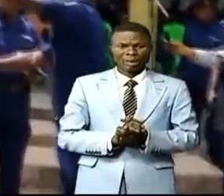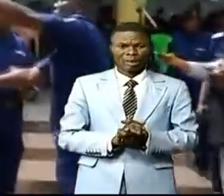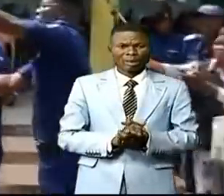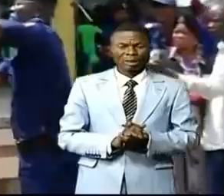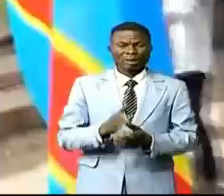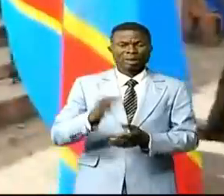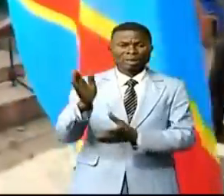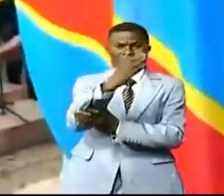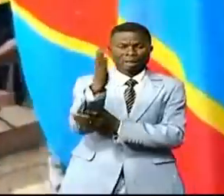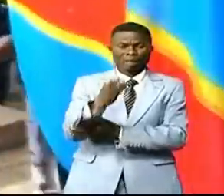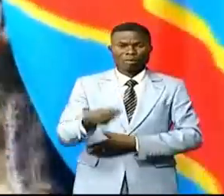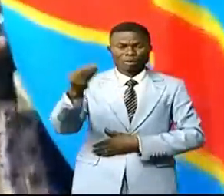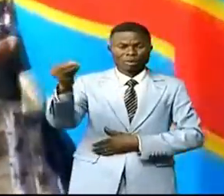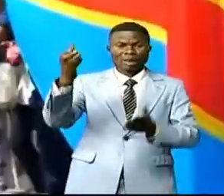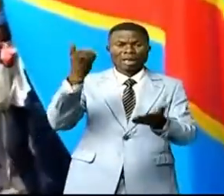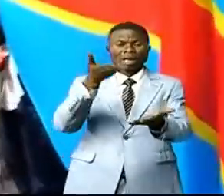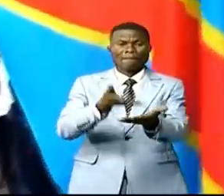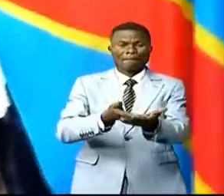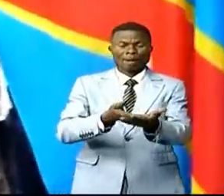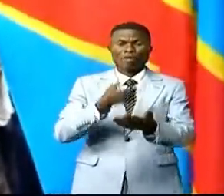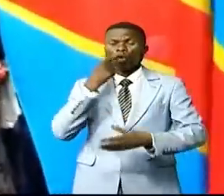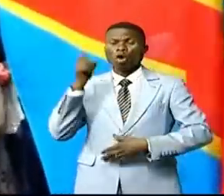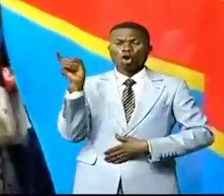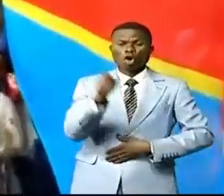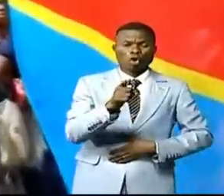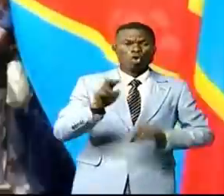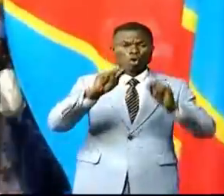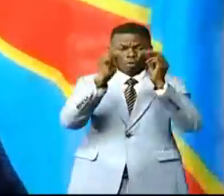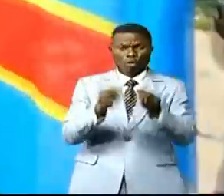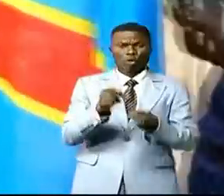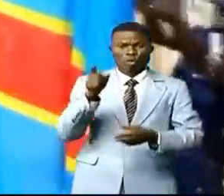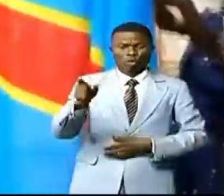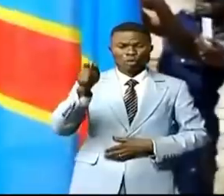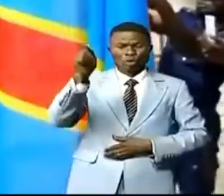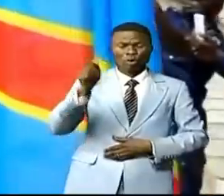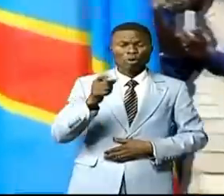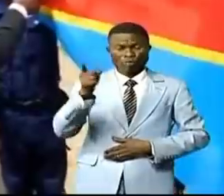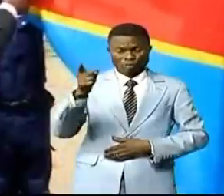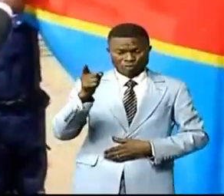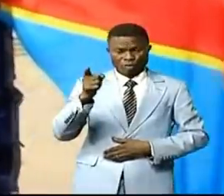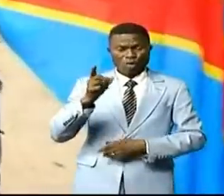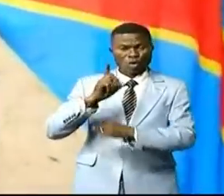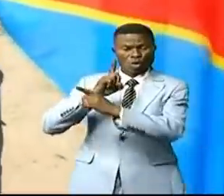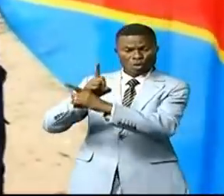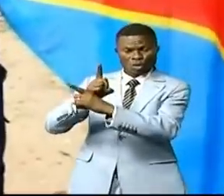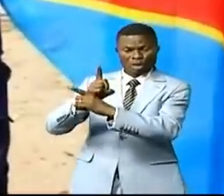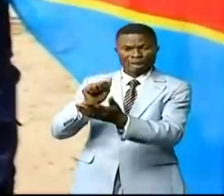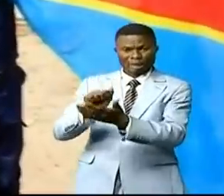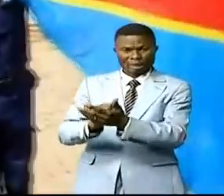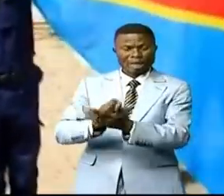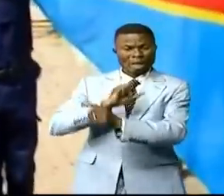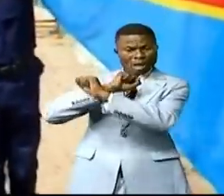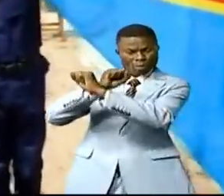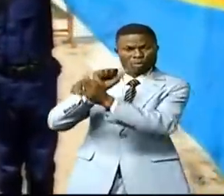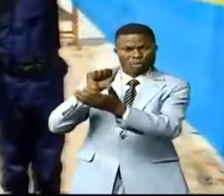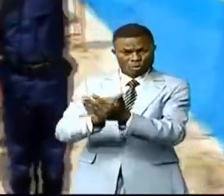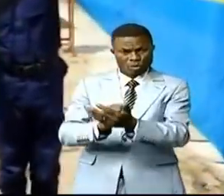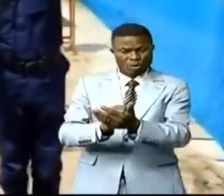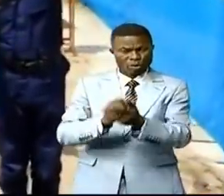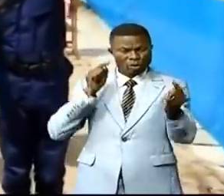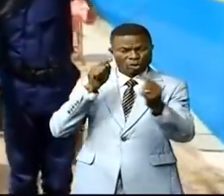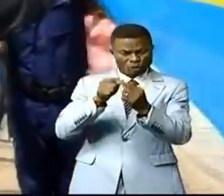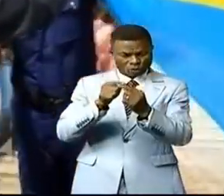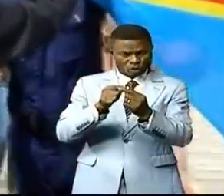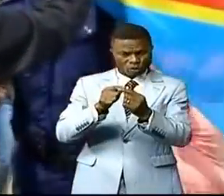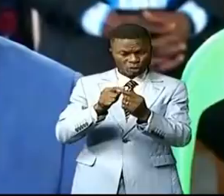étendard, symbole de commandement de votre unité. Vous le garderez et vous le protégerez jusqu'au